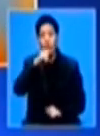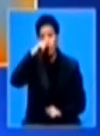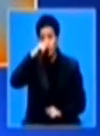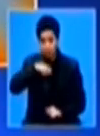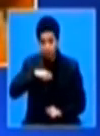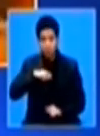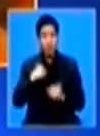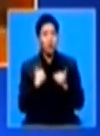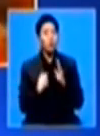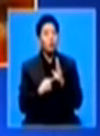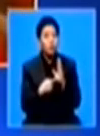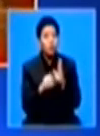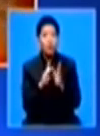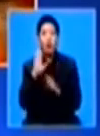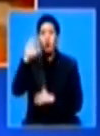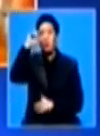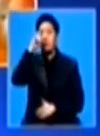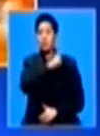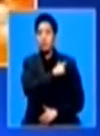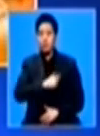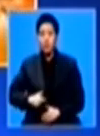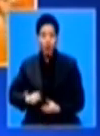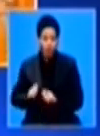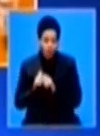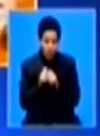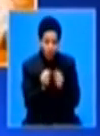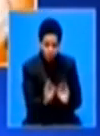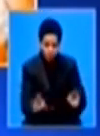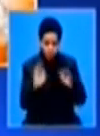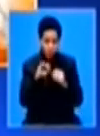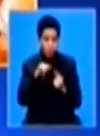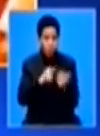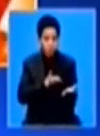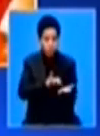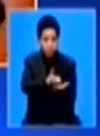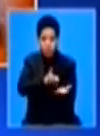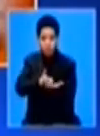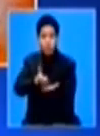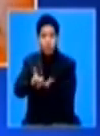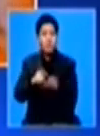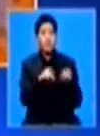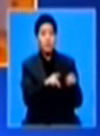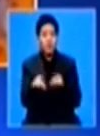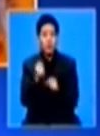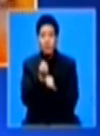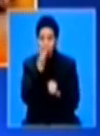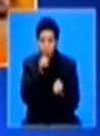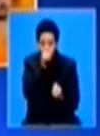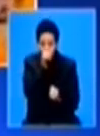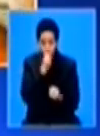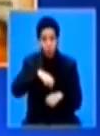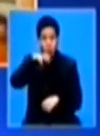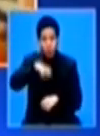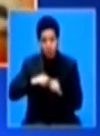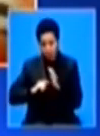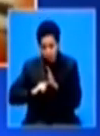มติเห็นชอบถวายพระราชสมัญญาแด่พระบาทสมเด็จพระเจ้าอยู่หัวว่าทรงเป็นพระบิดาแห่งการวิจัยและพัฒนา